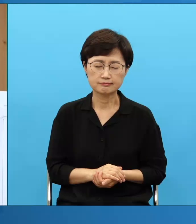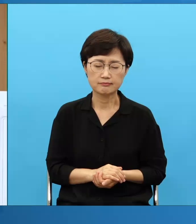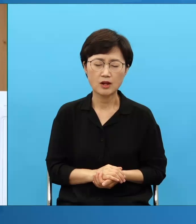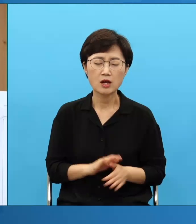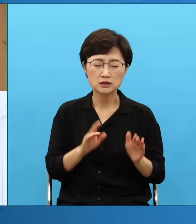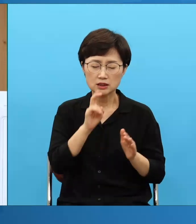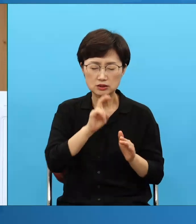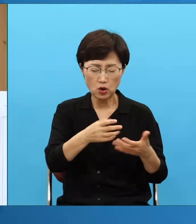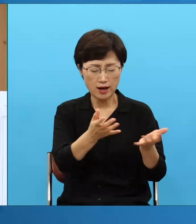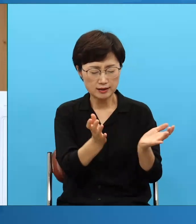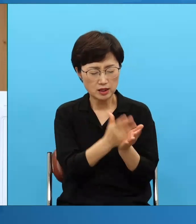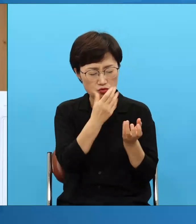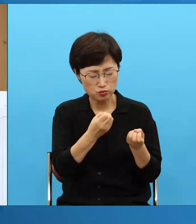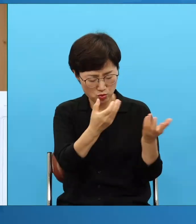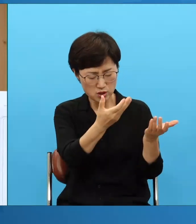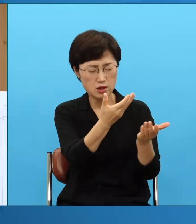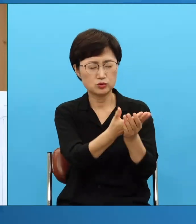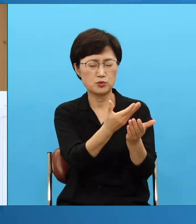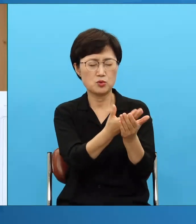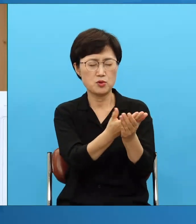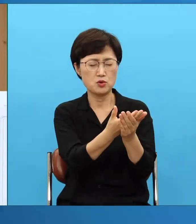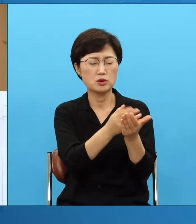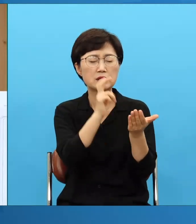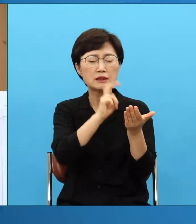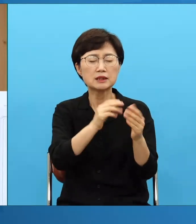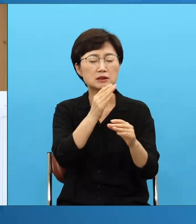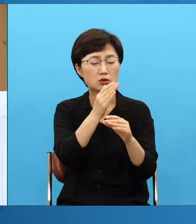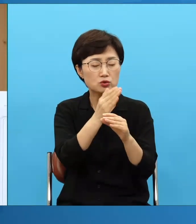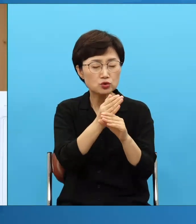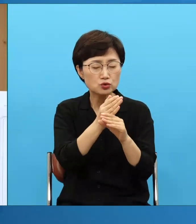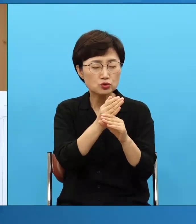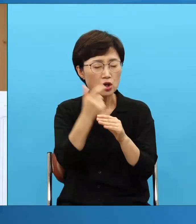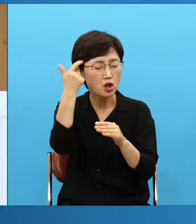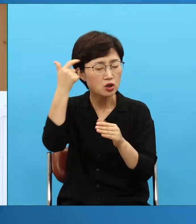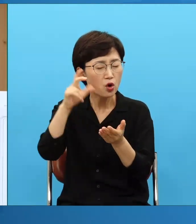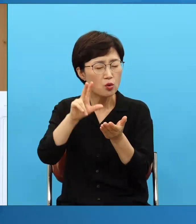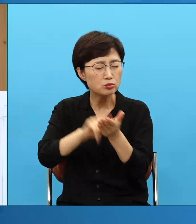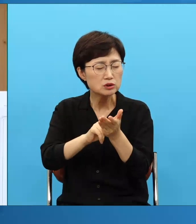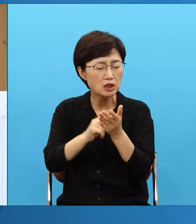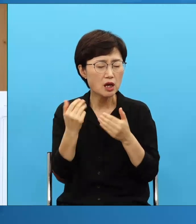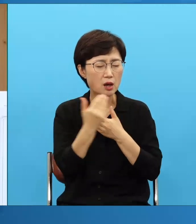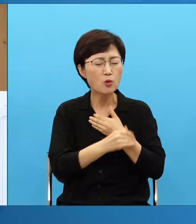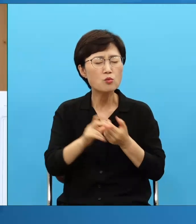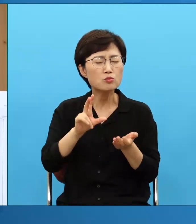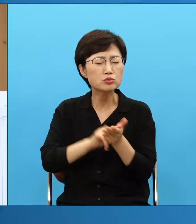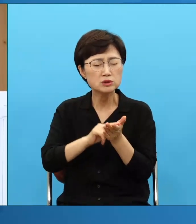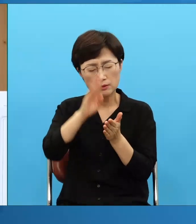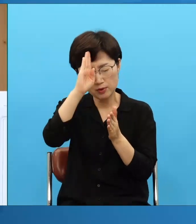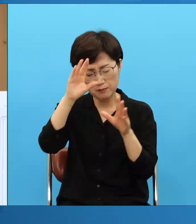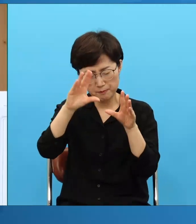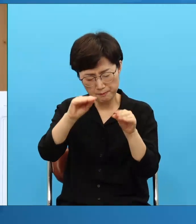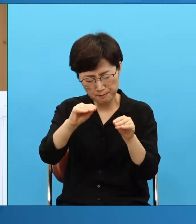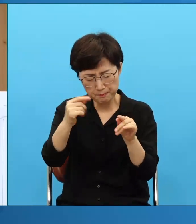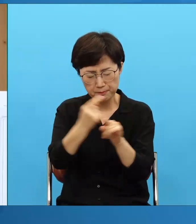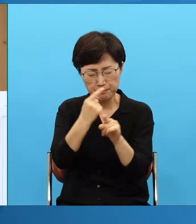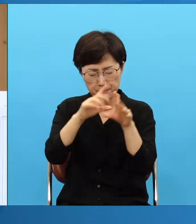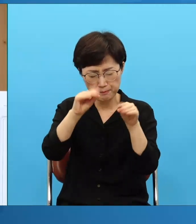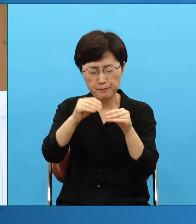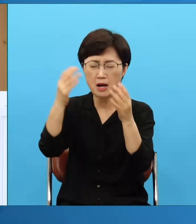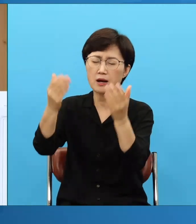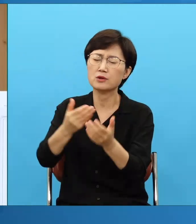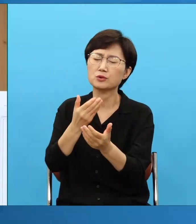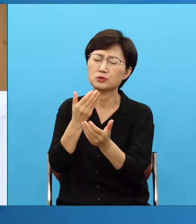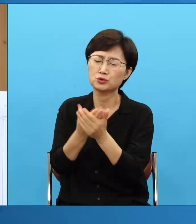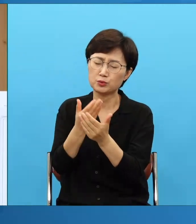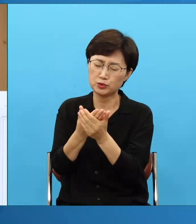성가들을 축복하시고 영육 간의 질병이 치유되는 능력의 찬양이 되게 하옵소서. Bless the choir, may the praise that they sing bring forth the works of healing of